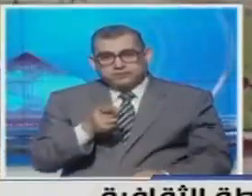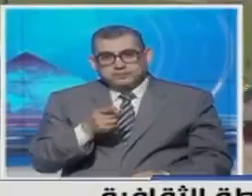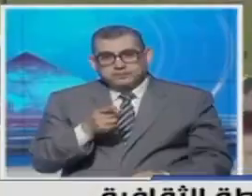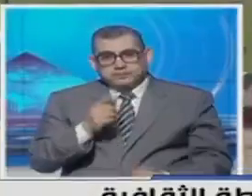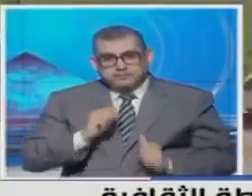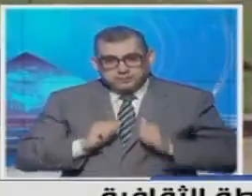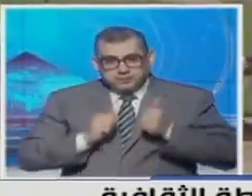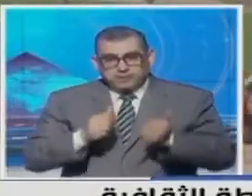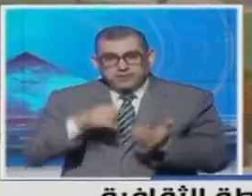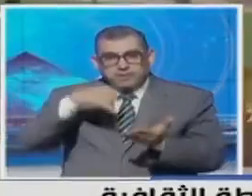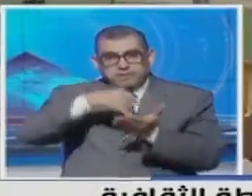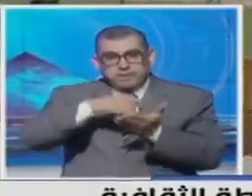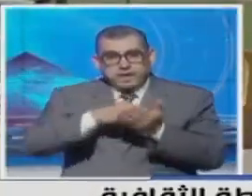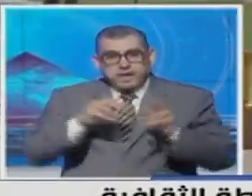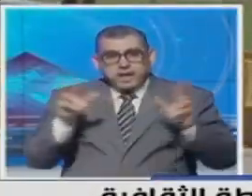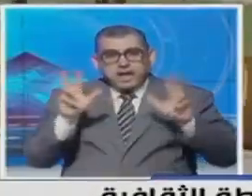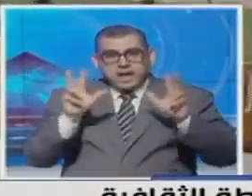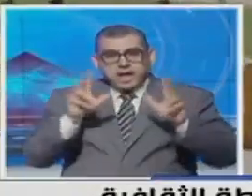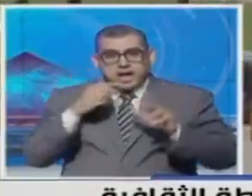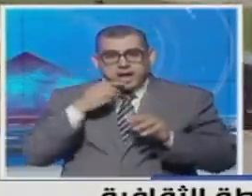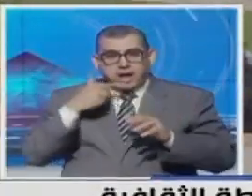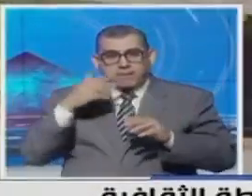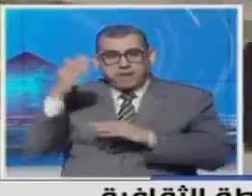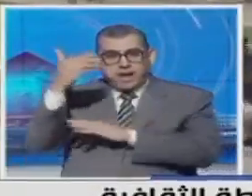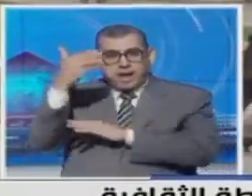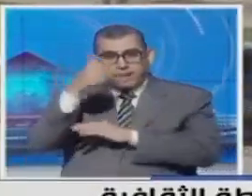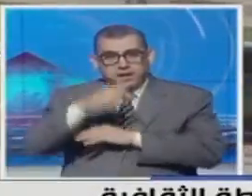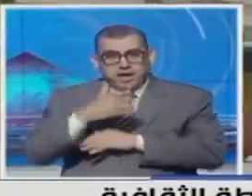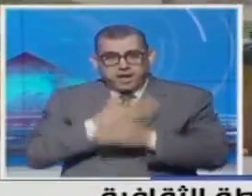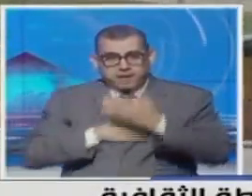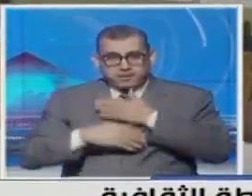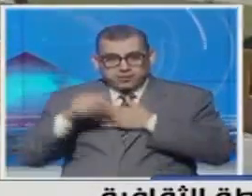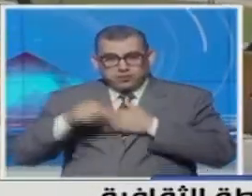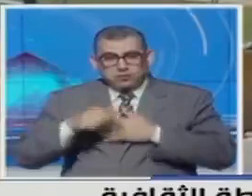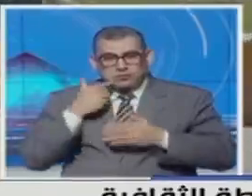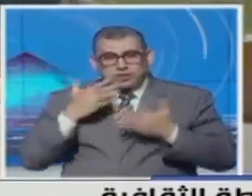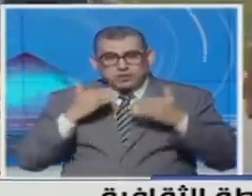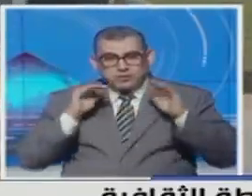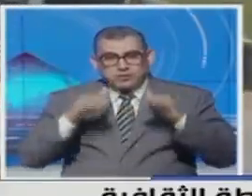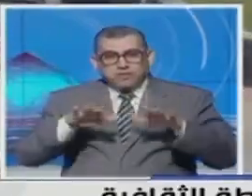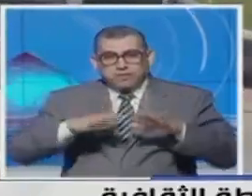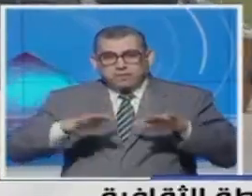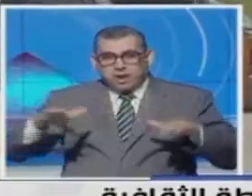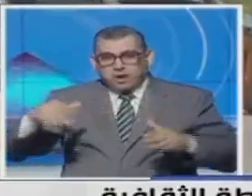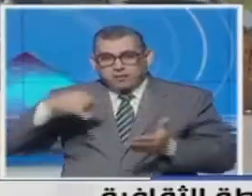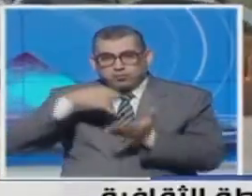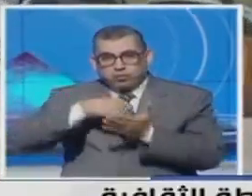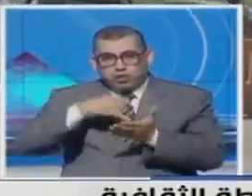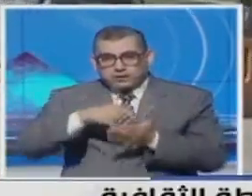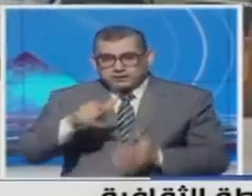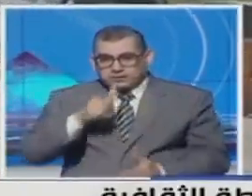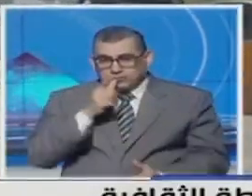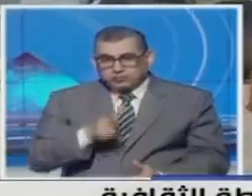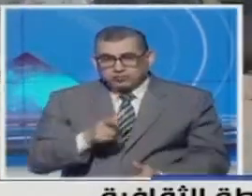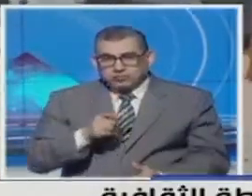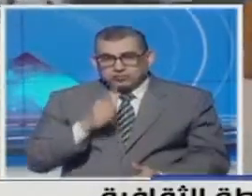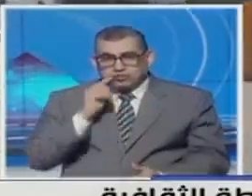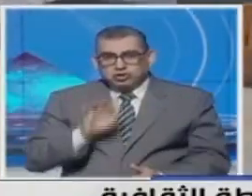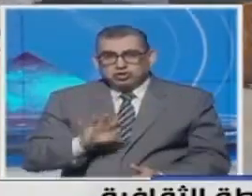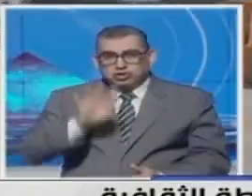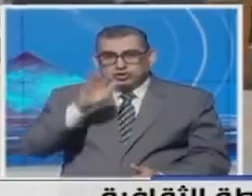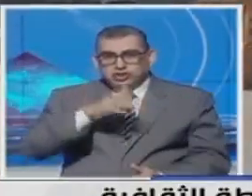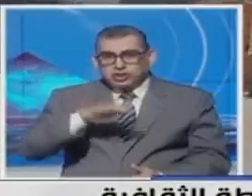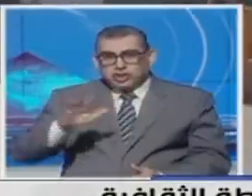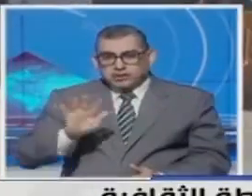تأتي إلى مدينة العالمين وتستمتع بالمصايف في هذه المياه، مياه البحر المتوسط بالساحل الشمالي